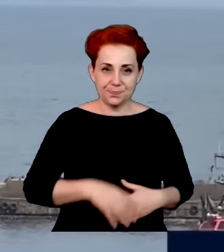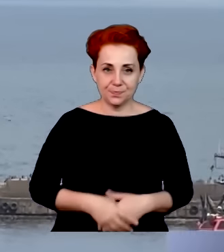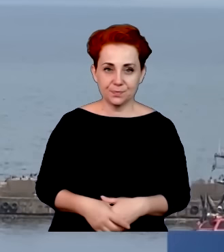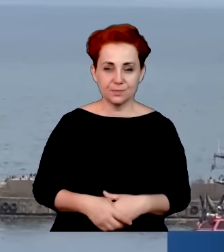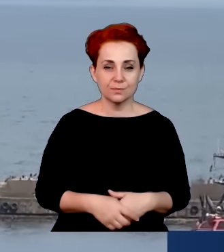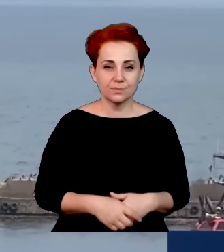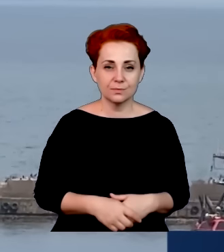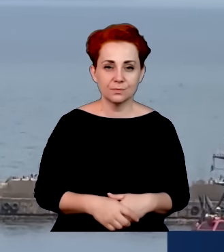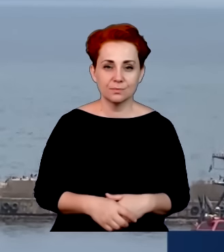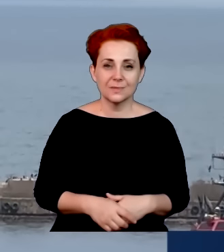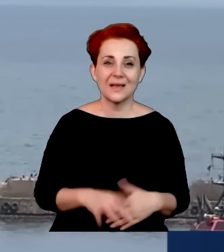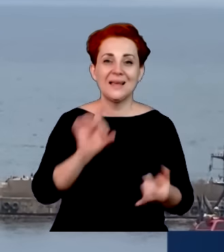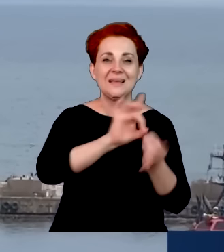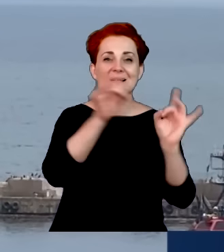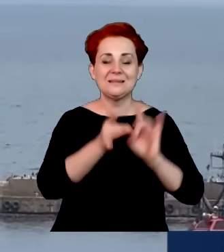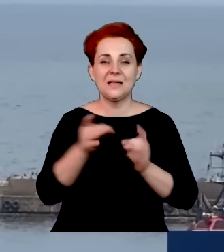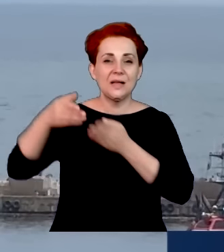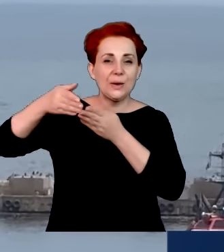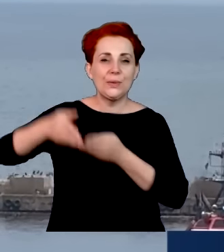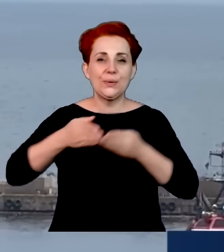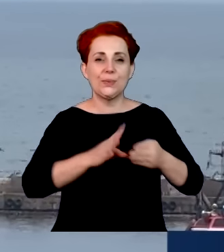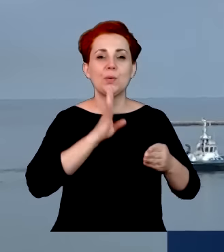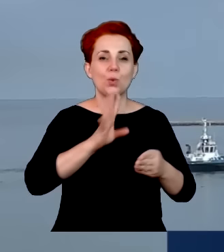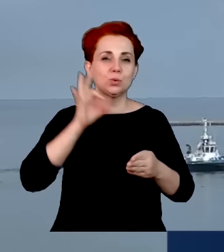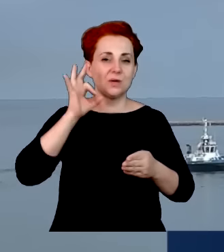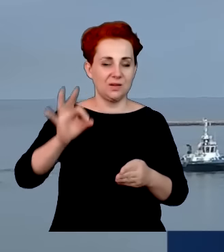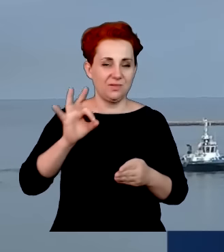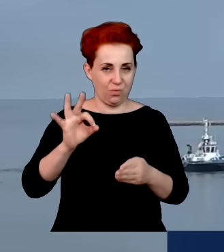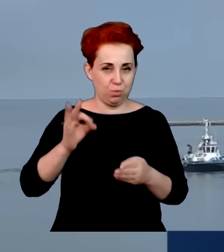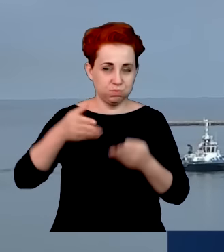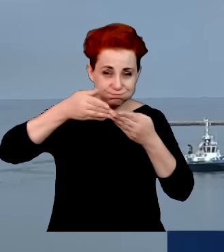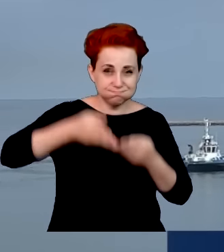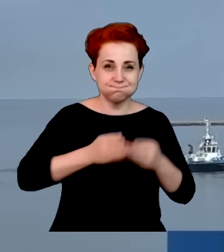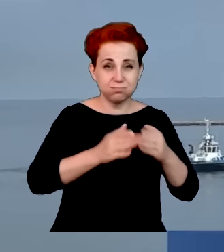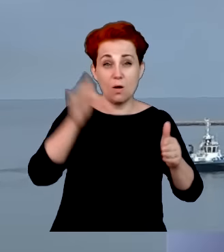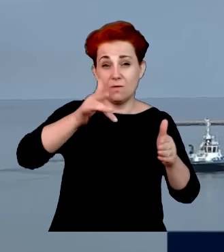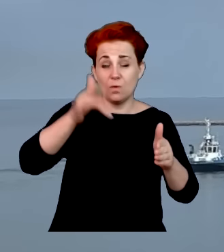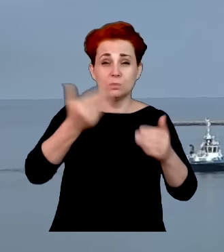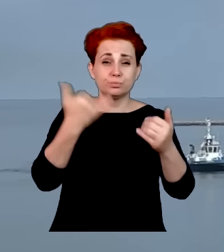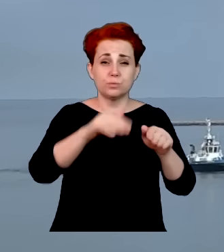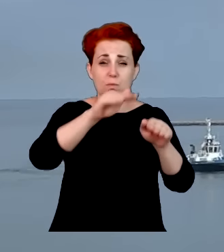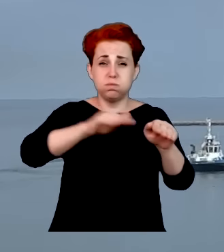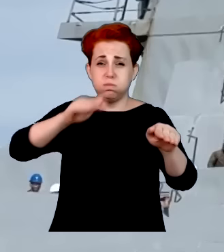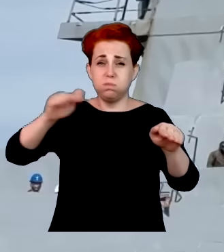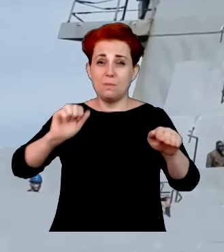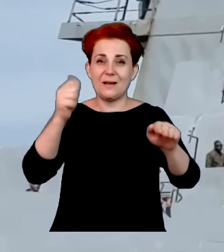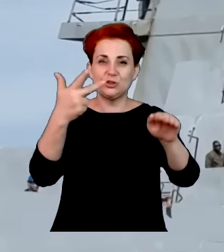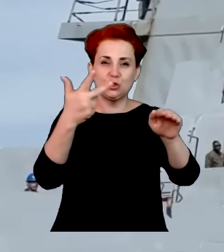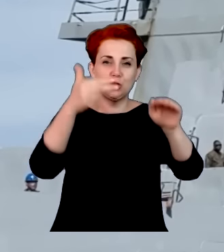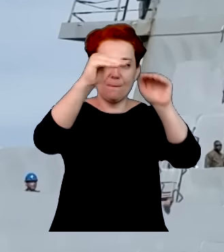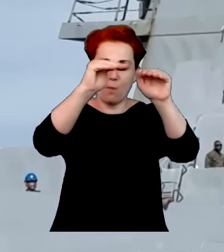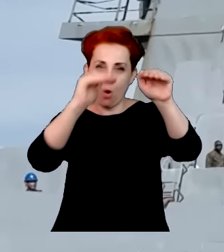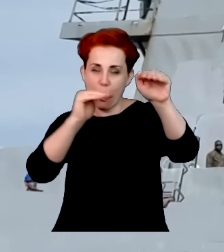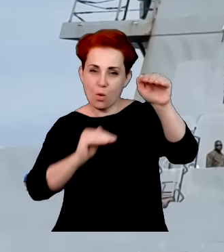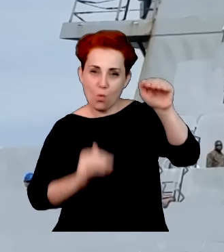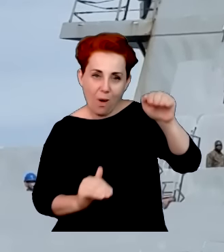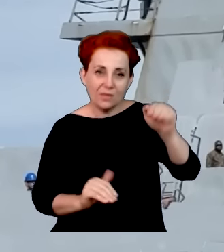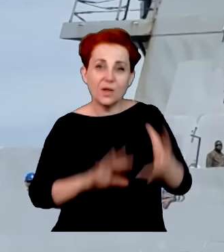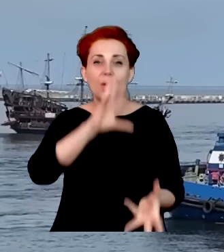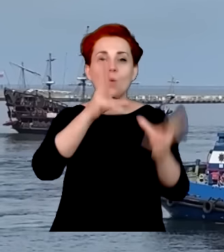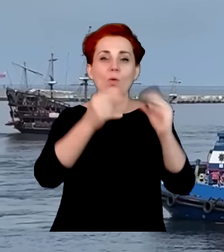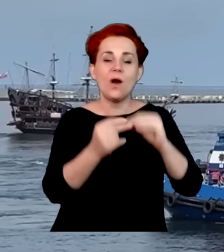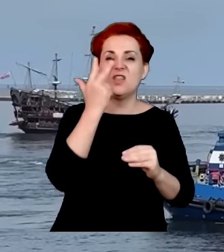Do gdyńskiego portu przypłynął amerykański transportowiec desantowy. Może przewozić pojazdy na trzech pokładach o powierzchni łącznej blisko 2,5 tysiąca